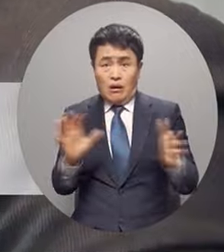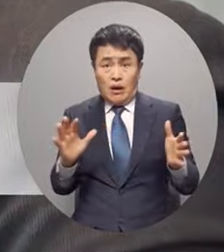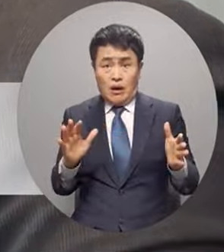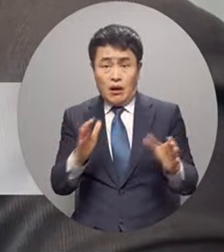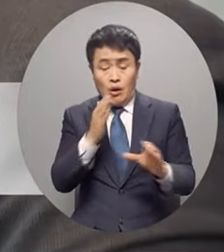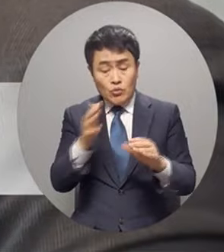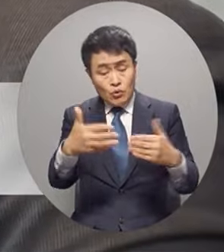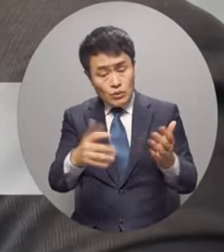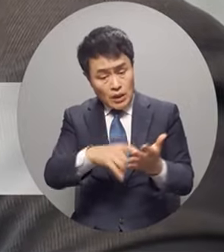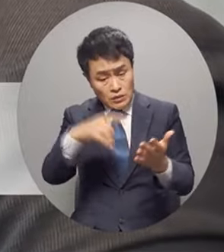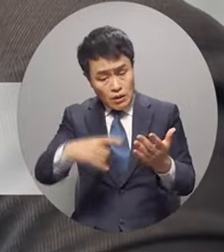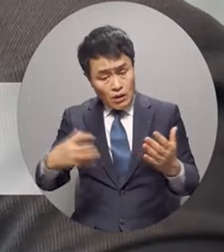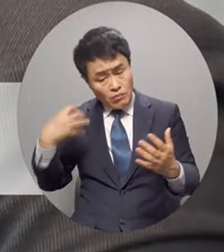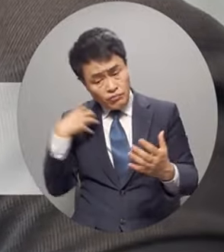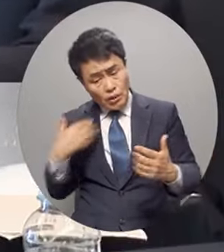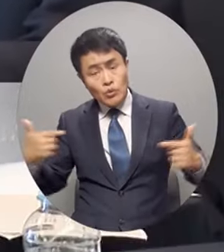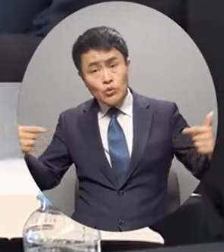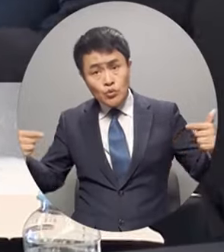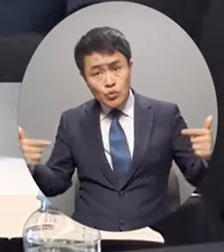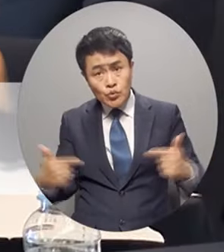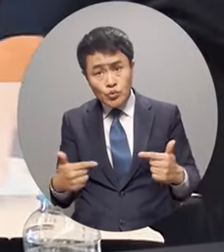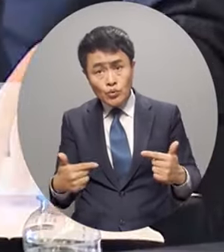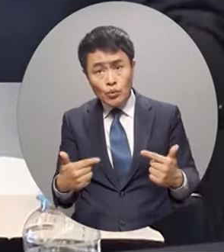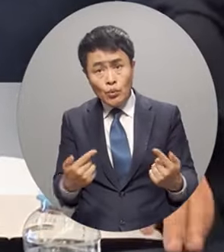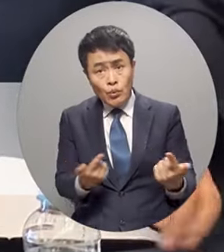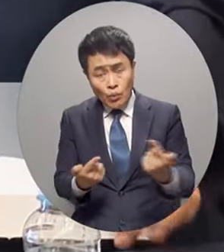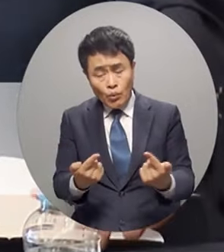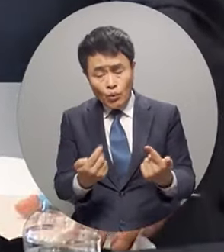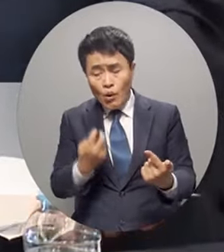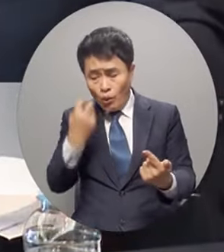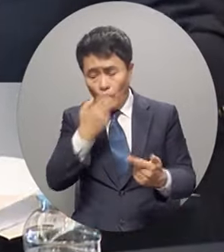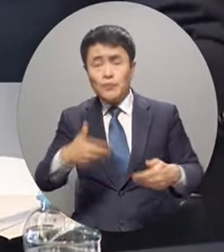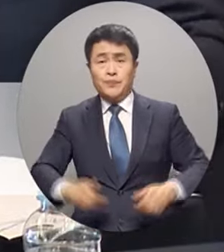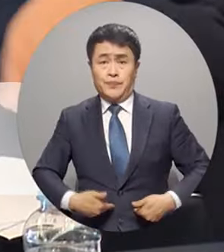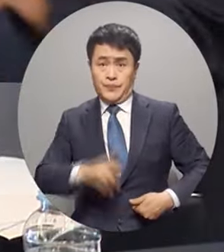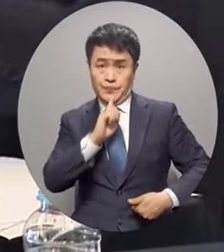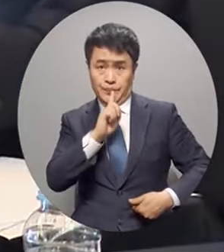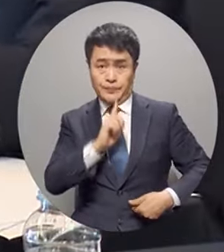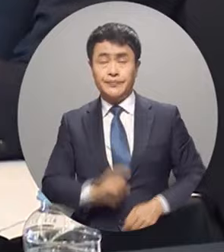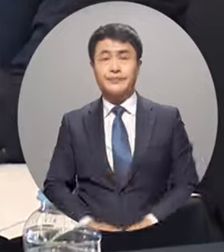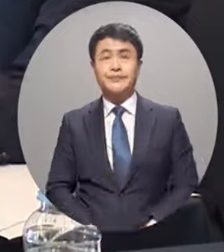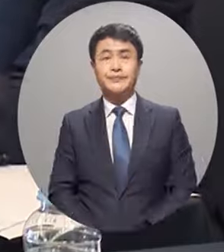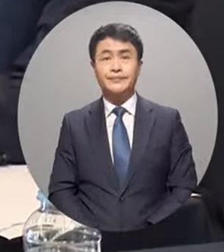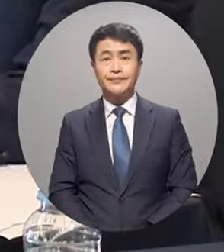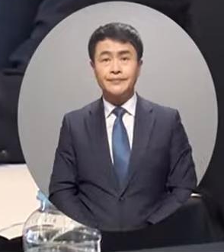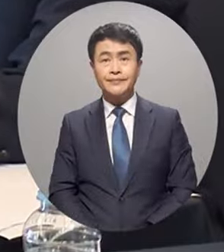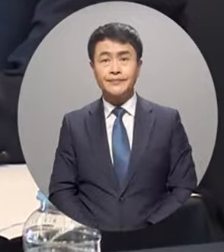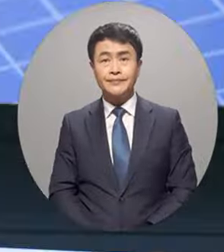중산층의 세 부담을 줄여주는 합리적 조정은 검토될 수 있을 것이라고 덧붙였습니다.